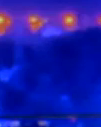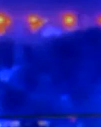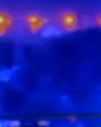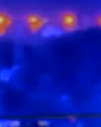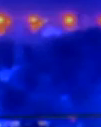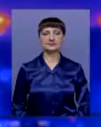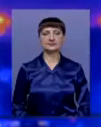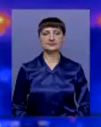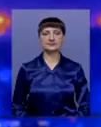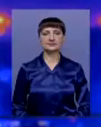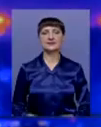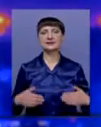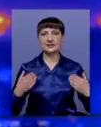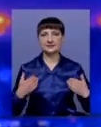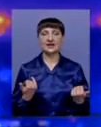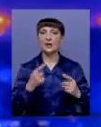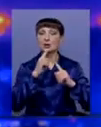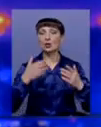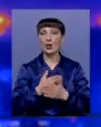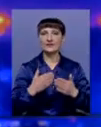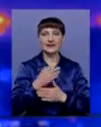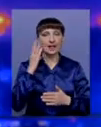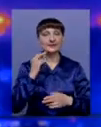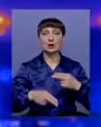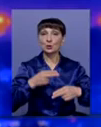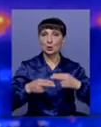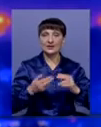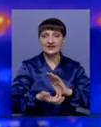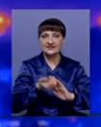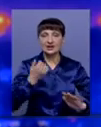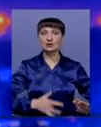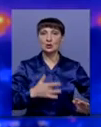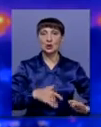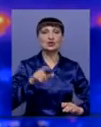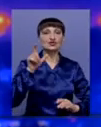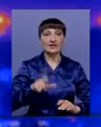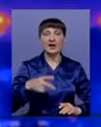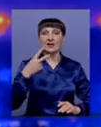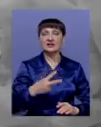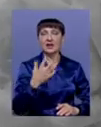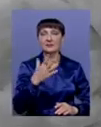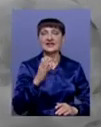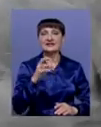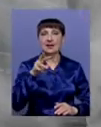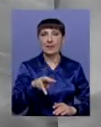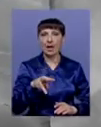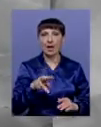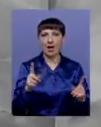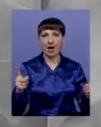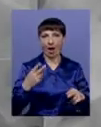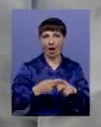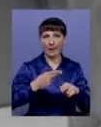А сейчас новость из области фантастики. Алматинские хирурги извлекли из желудка пациента 25-сантиметровую